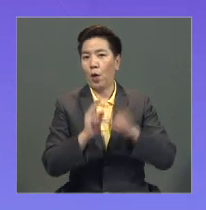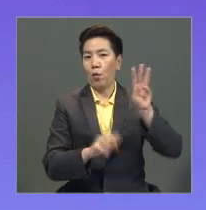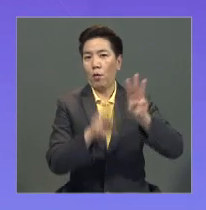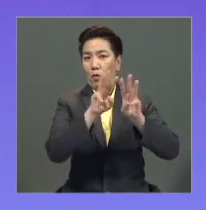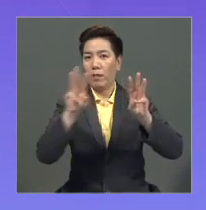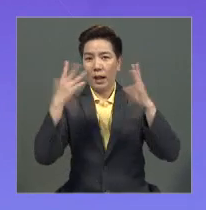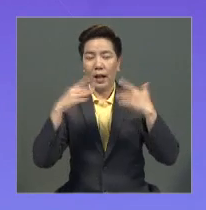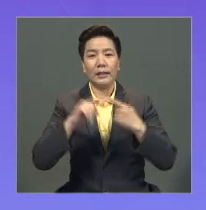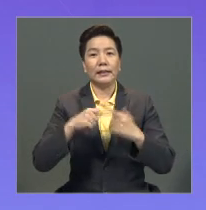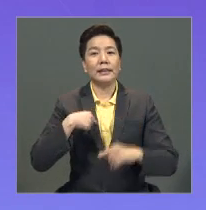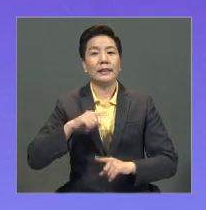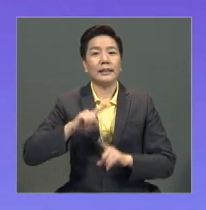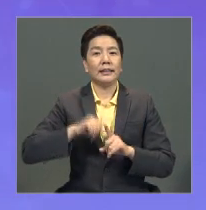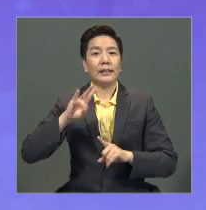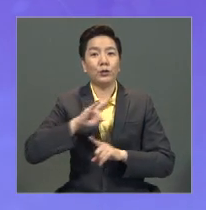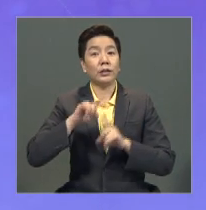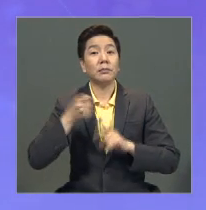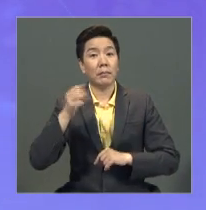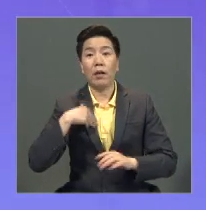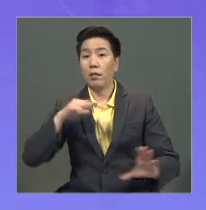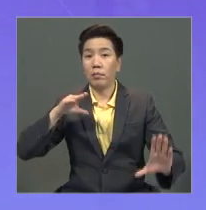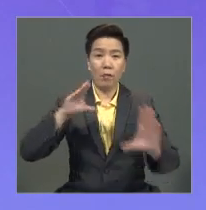อ้างจากมุมของสหการเรื่องการควบคุมโลกนะครับแน่นอนครับว่าอีกมุมหนึ่งการเดินหน้าทางเศรษฐกิจเนี่ยก็ต้องเดินหน้ากันต่อเช่นกันโดยเฉพาะจากมาตรการกระตุ้นการท่องเที่ยวที่เรียกว่าเราเที่ยวด้วยกันนะเราเนี่ยการอย่างผมให้คุณแอนเนี่ยเรียกว่าลงทะเบียนมาตั้งแต่วันแรกโดยเรียนผ่านเว็บไซต์เราด้วยกันดอทคอม15ก.ค.